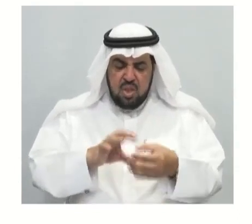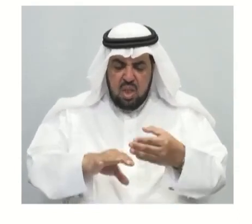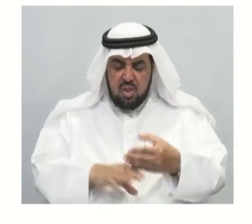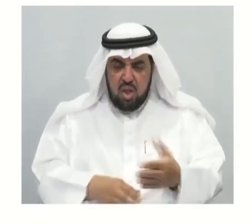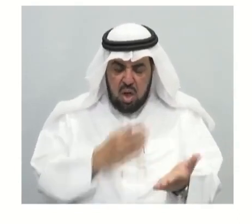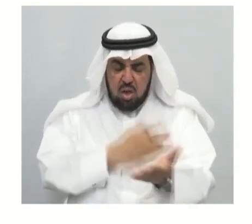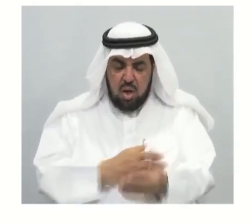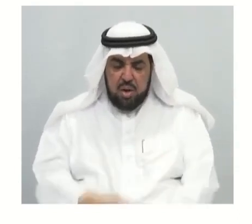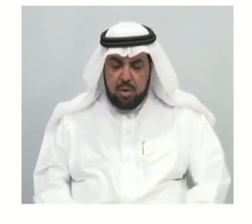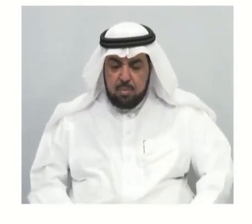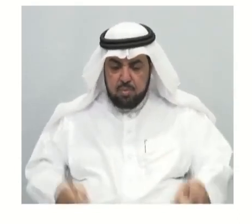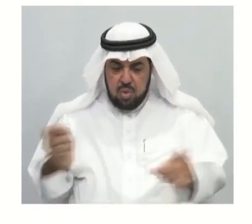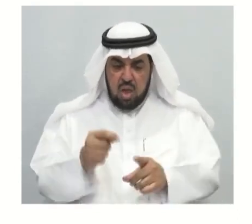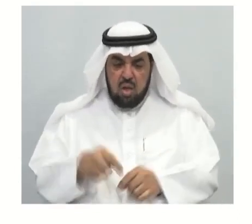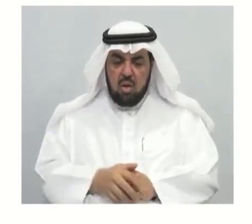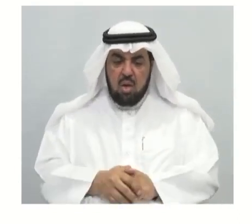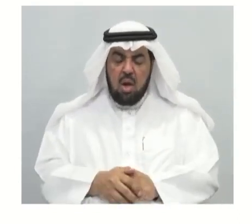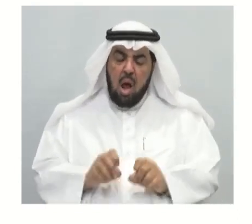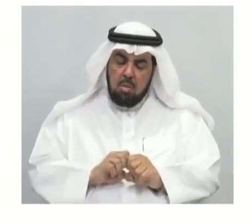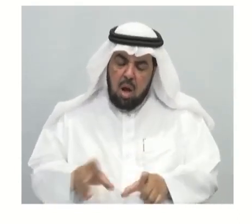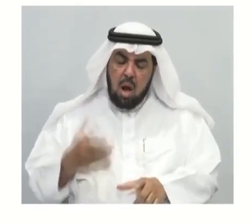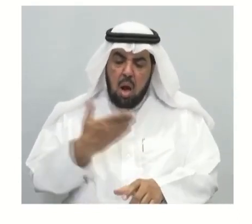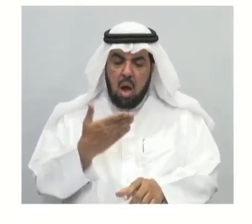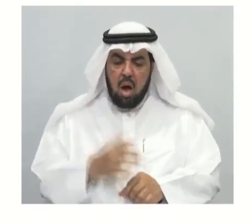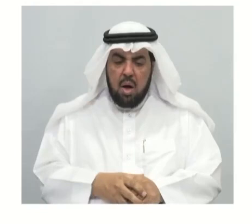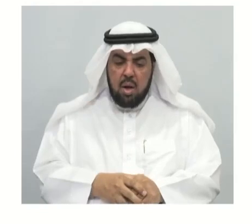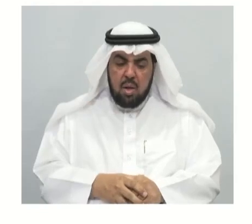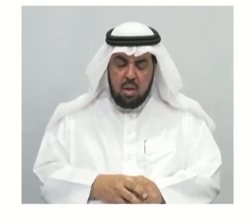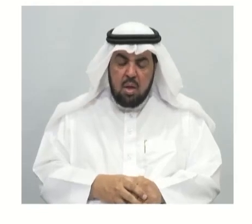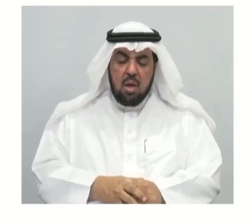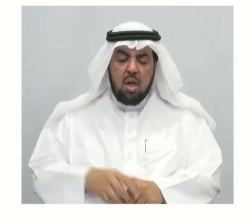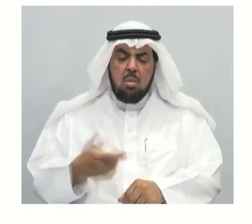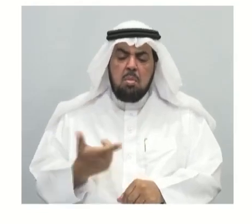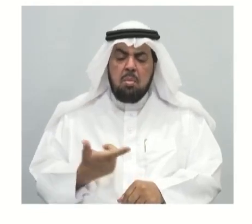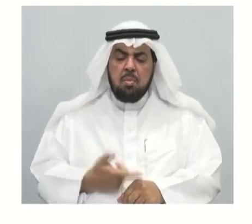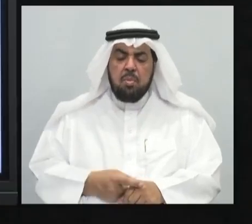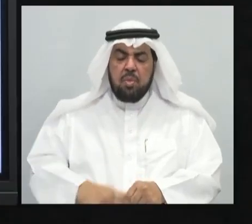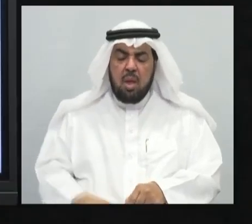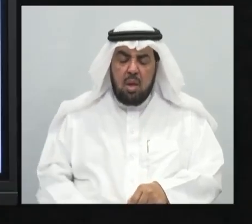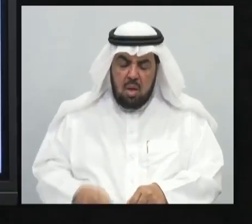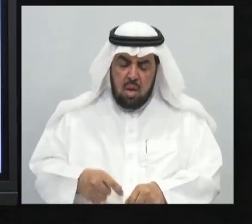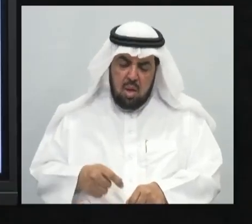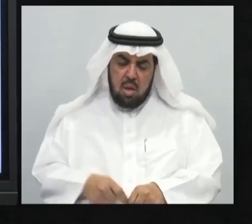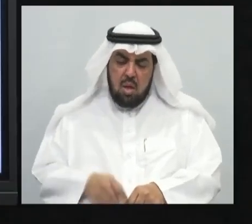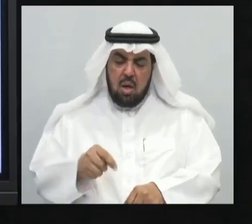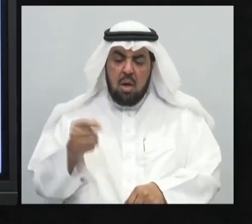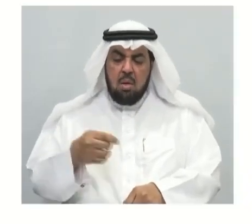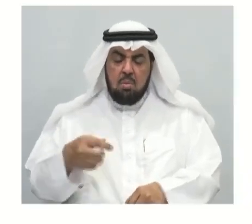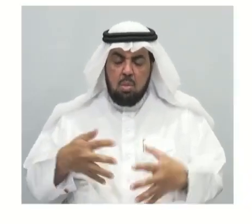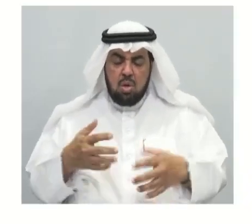اذا الهدف لدي هو اعلام القارئ الهدف لد هو اعلام